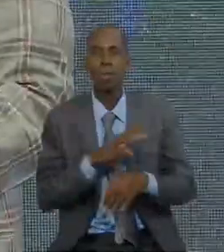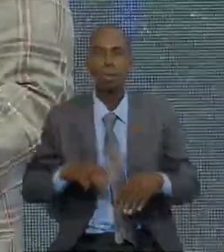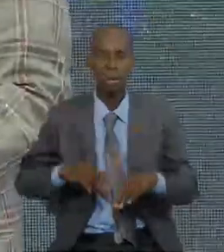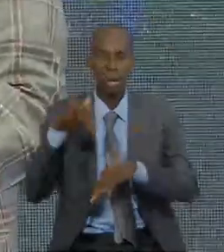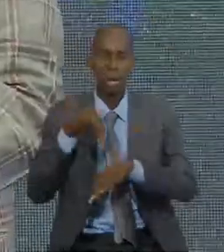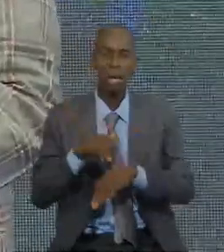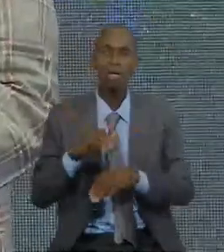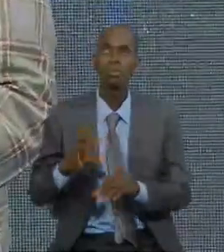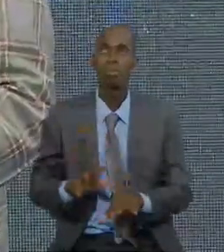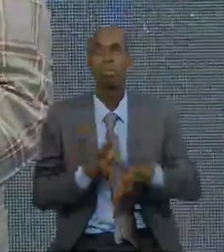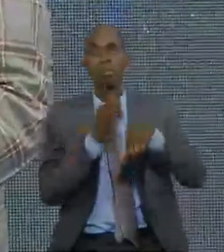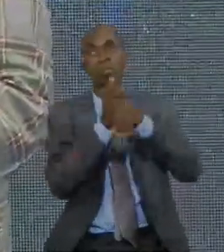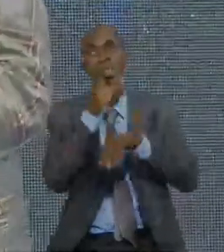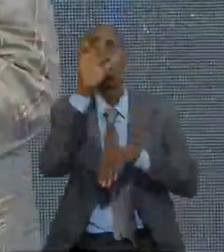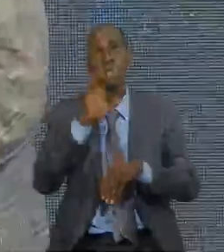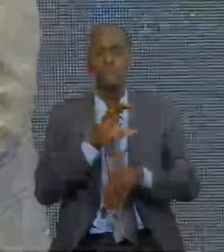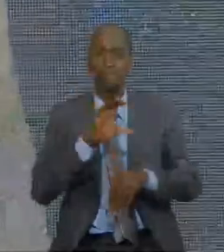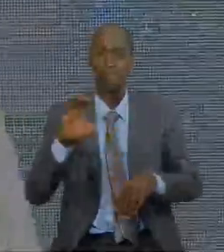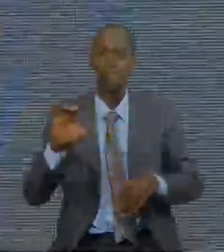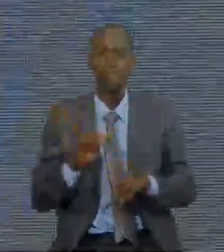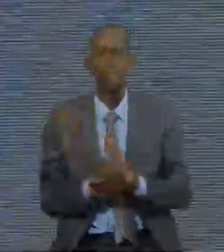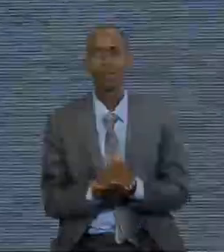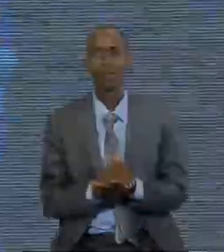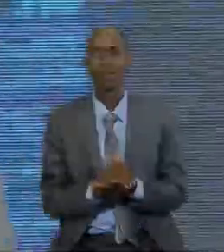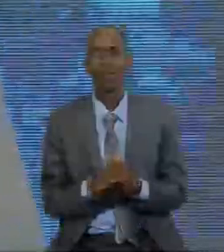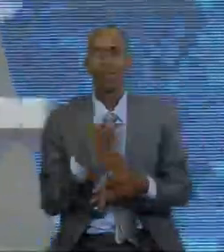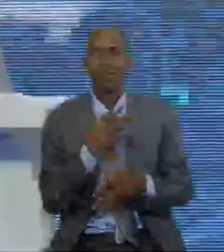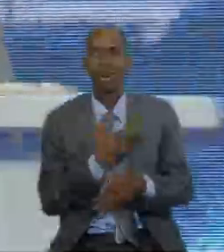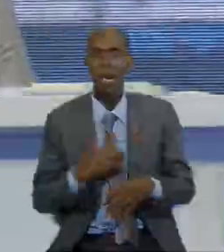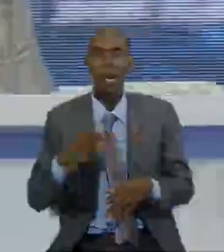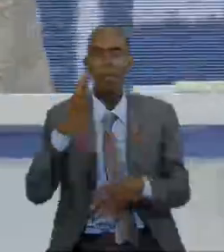dans le sacrifice de Christ au calvaire